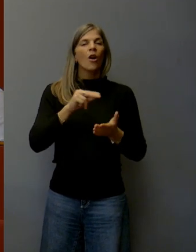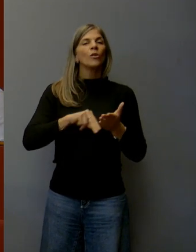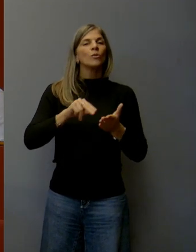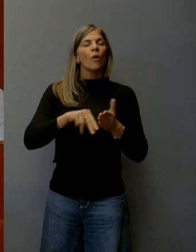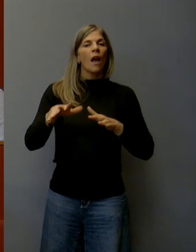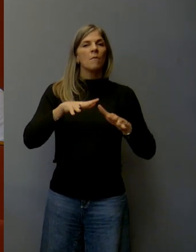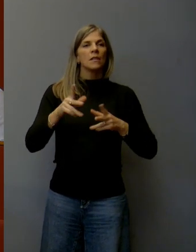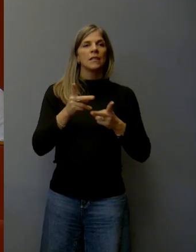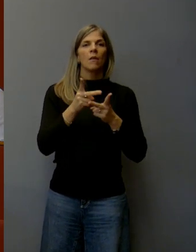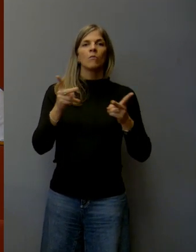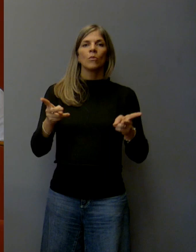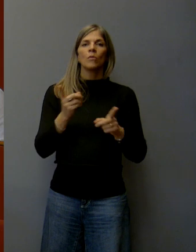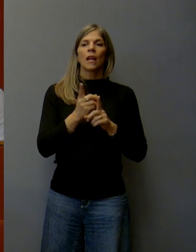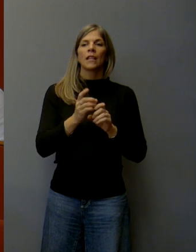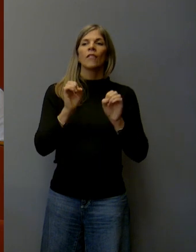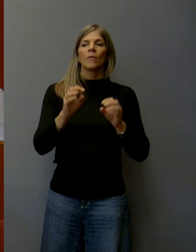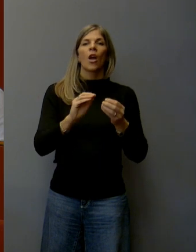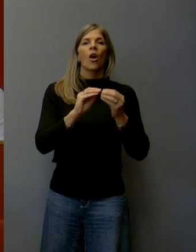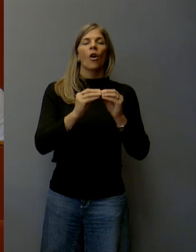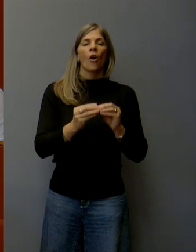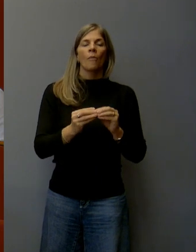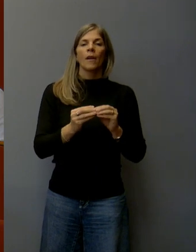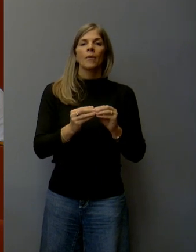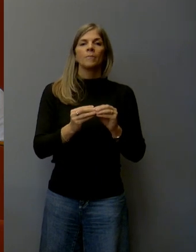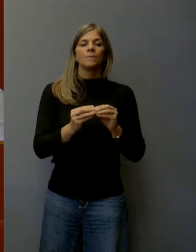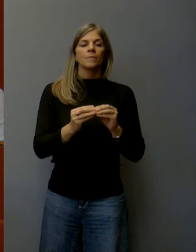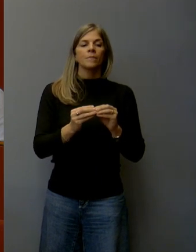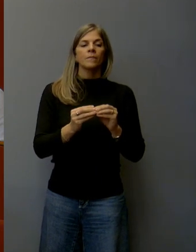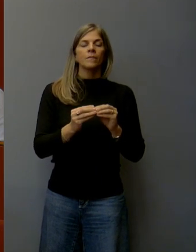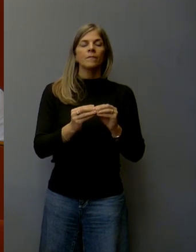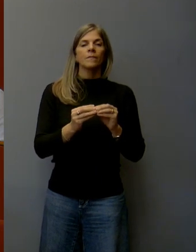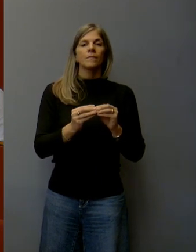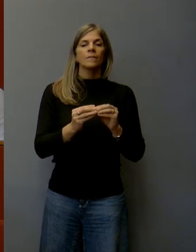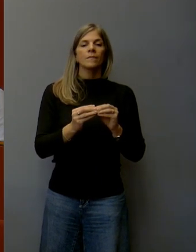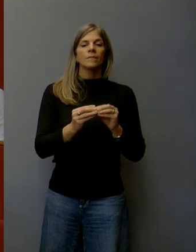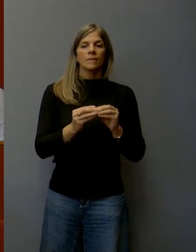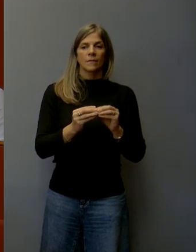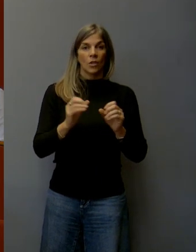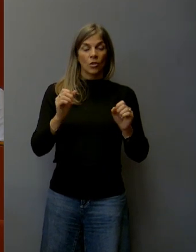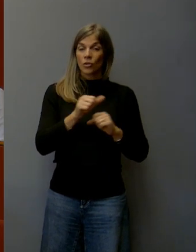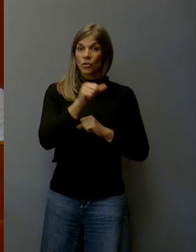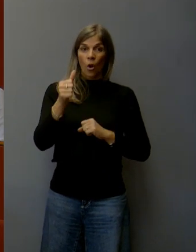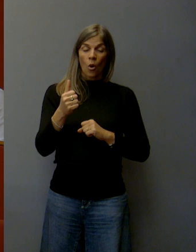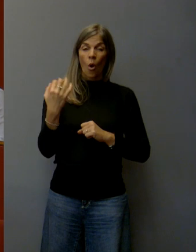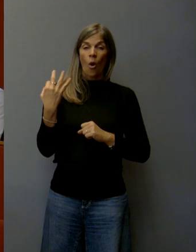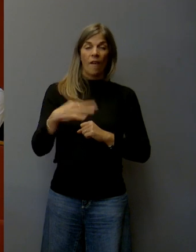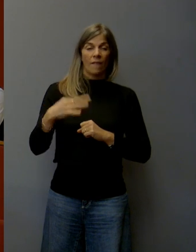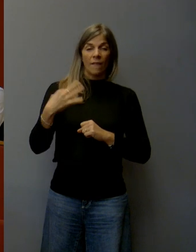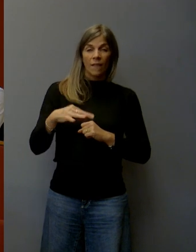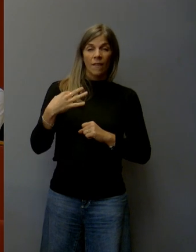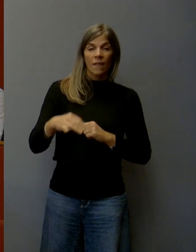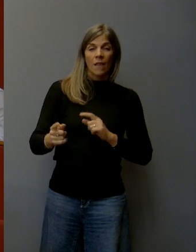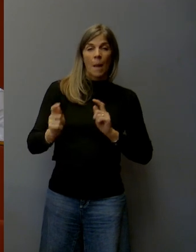dovrebbe avere dovrebbe portare avanti non ci può essere solamente quella della cosiddetta efficienza quella della managerialità